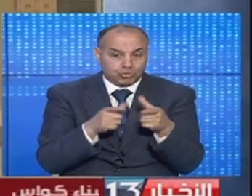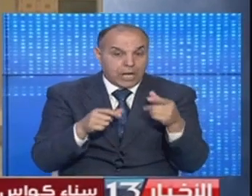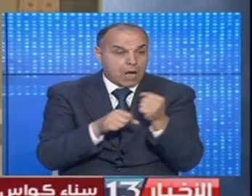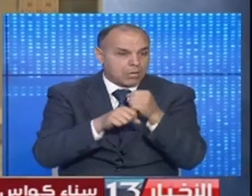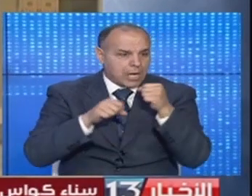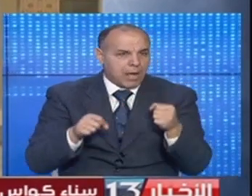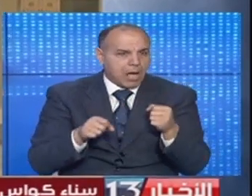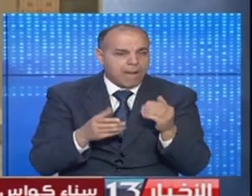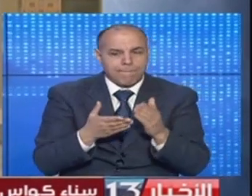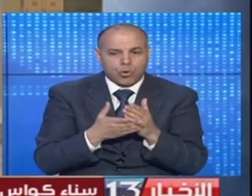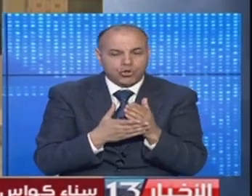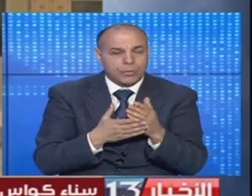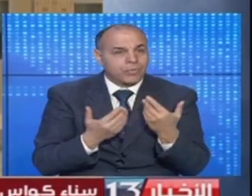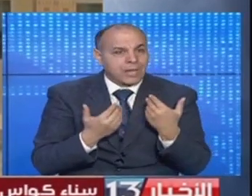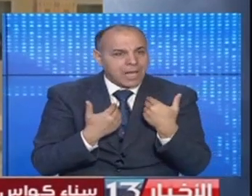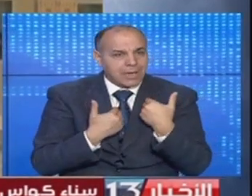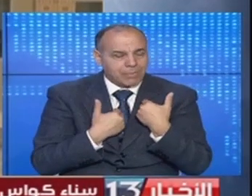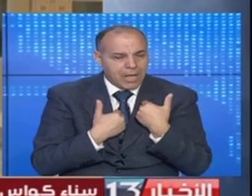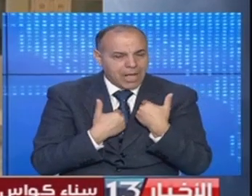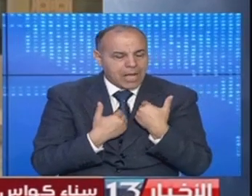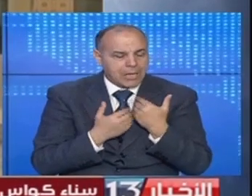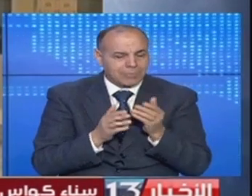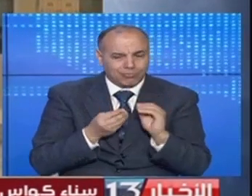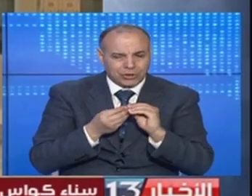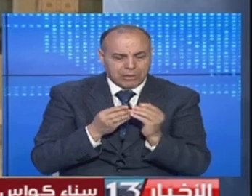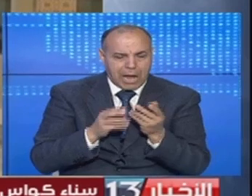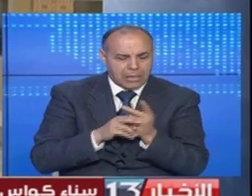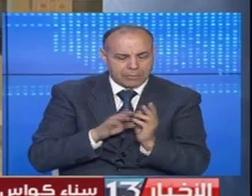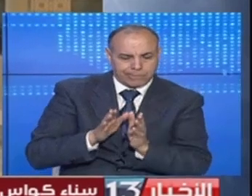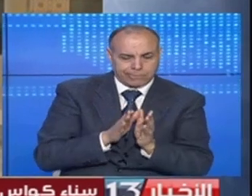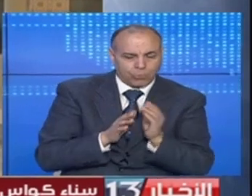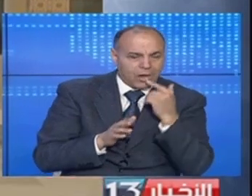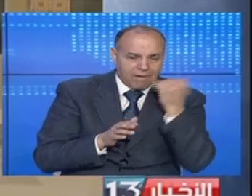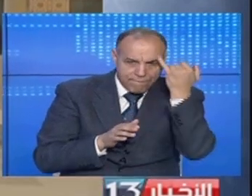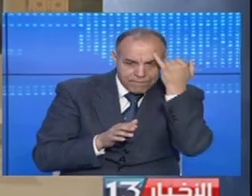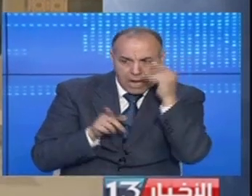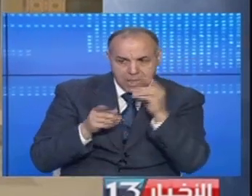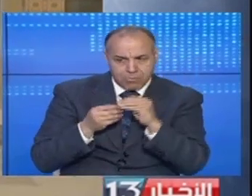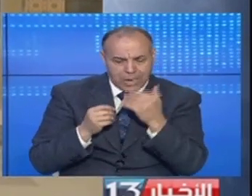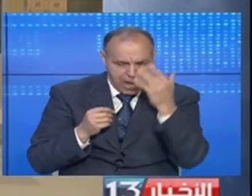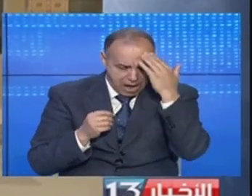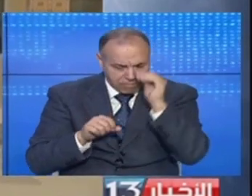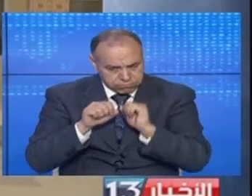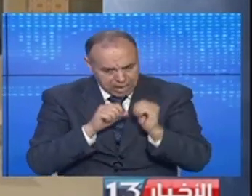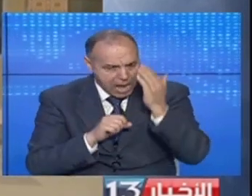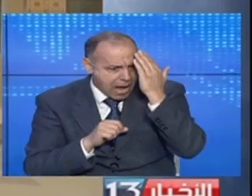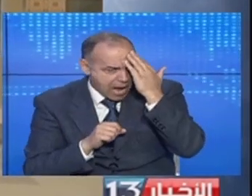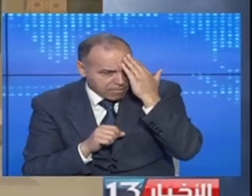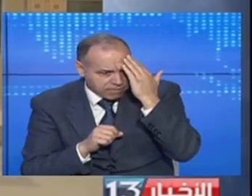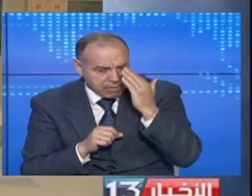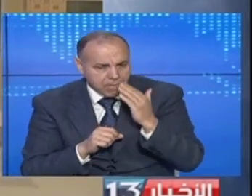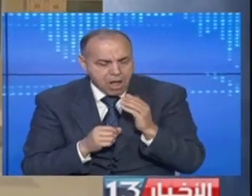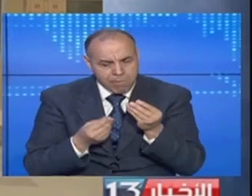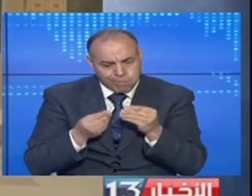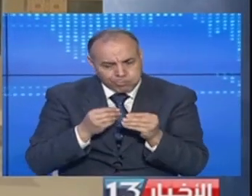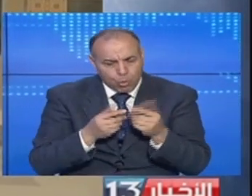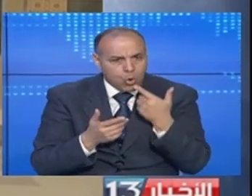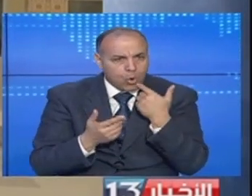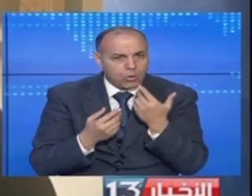في مشاريع اه يجنب نوع من المخاطر بيكون عنده فكره انه كيف يتصرف اه